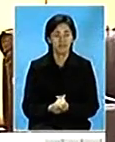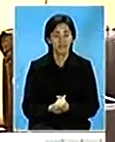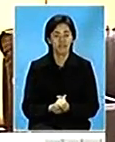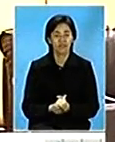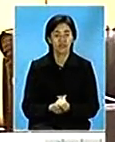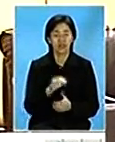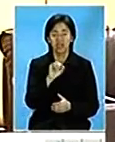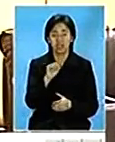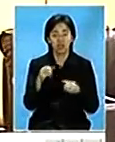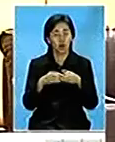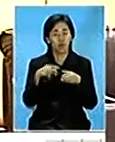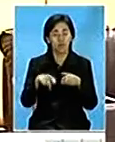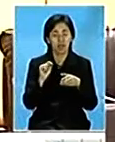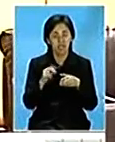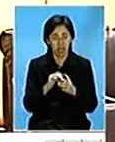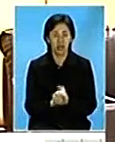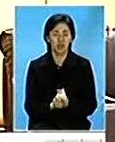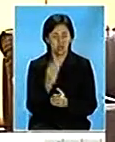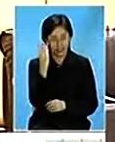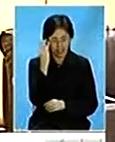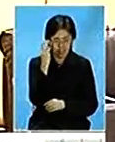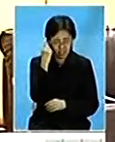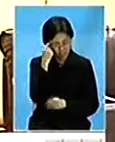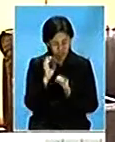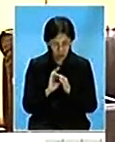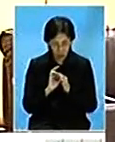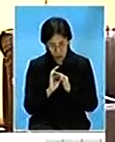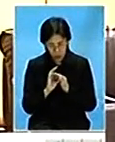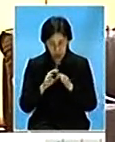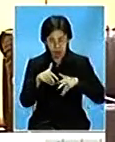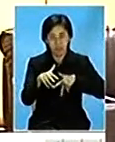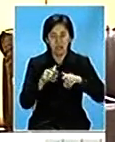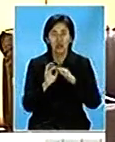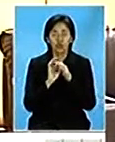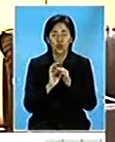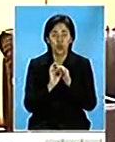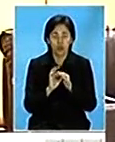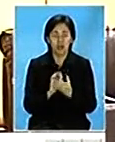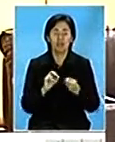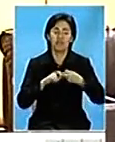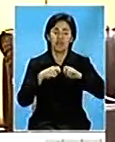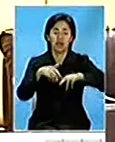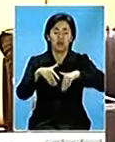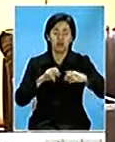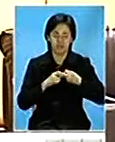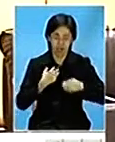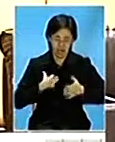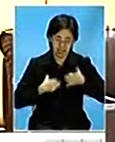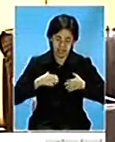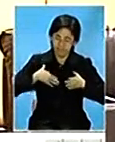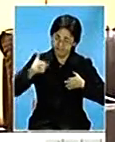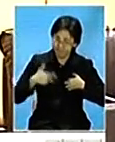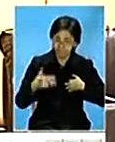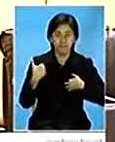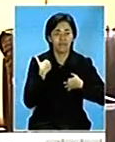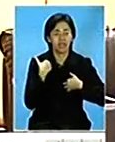ที่ท่านได้มีความวิตกกังวลห่วงใยเกี่ยวกับความทุกข์ร้อนของประชาชนใน